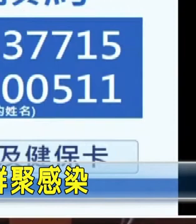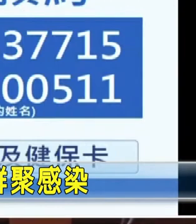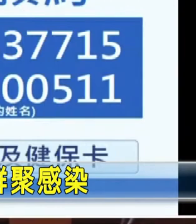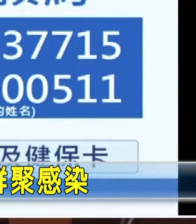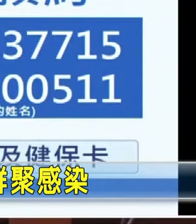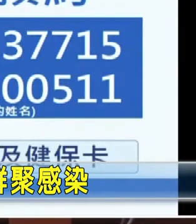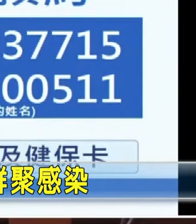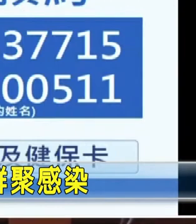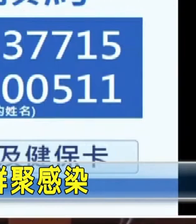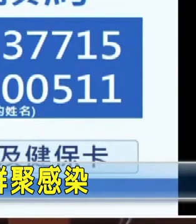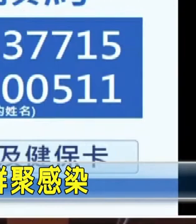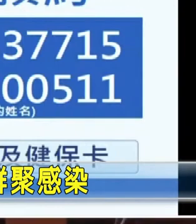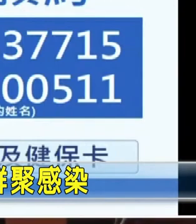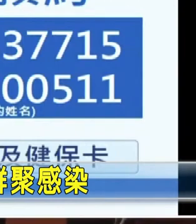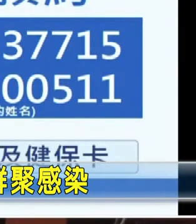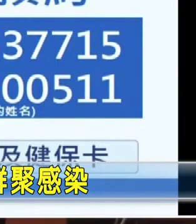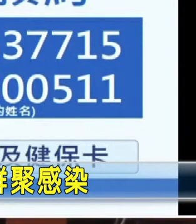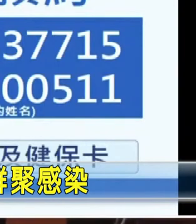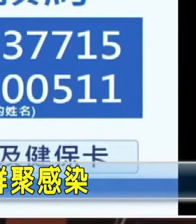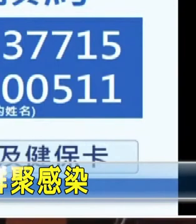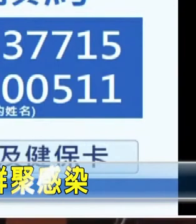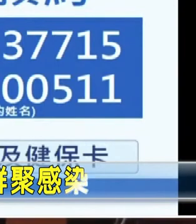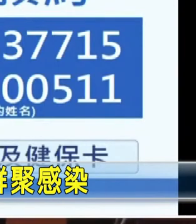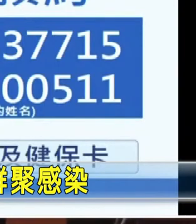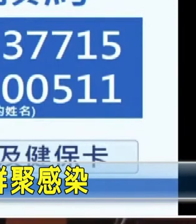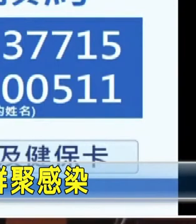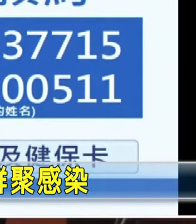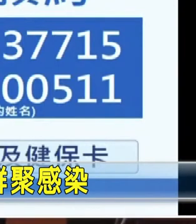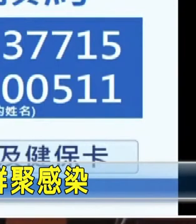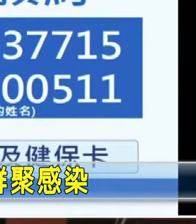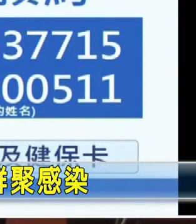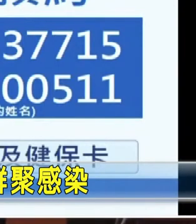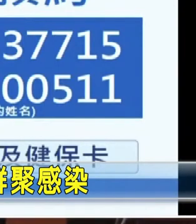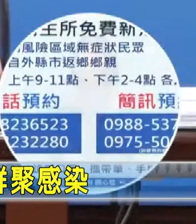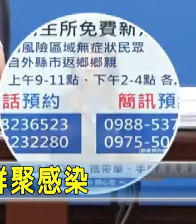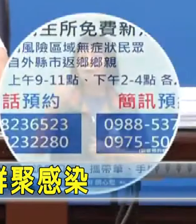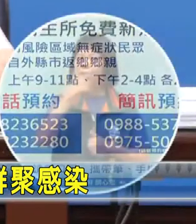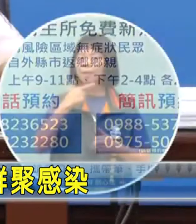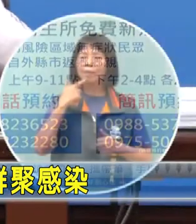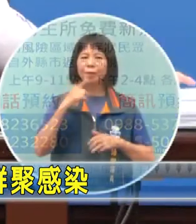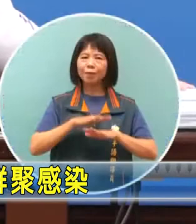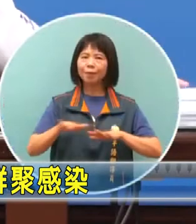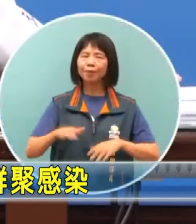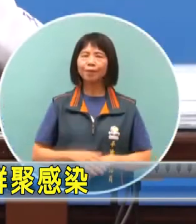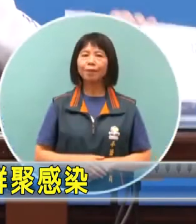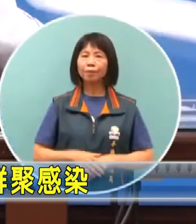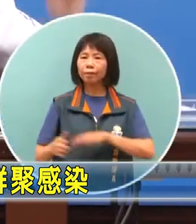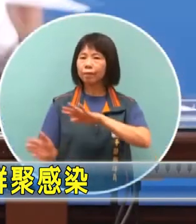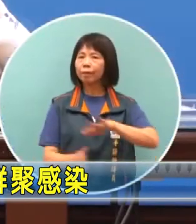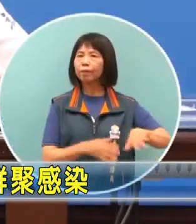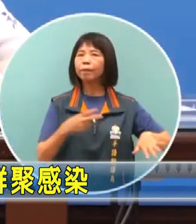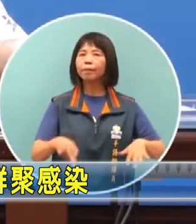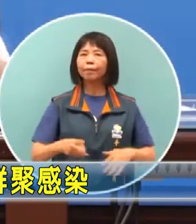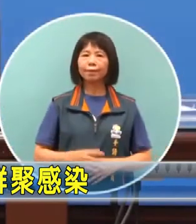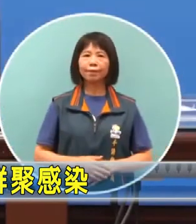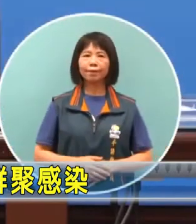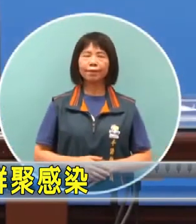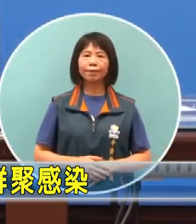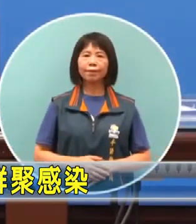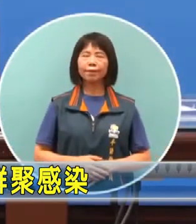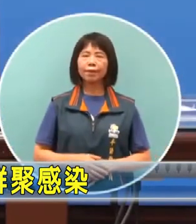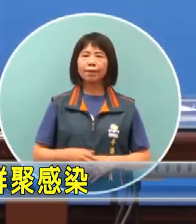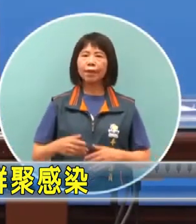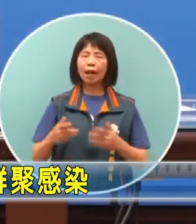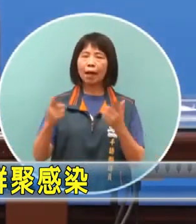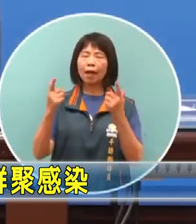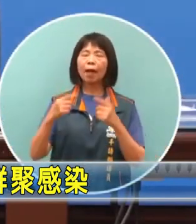都健康，你防疫我防疫，我们的人生会很美丽哦。那另外，我们也会在台